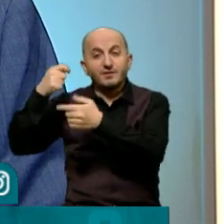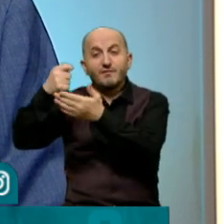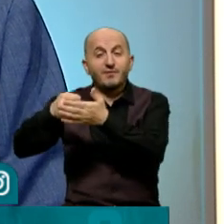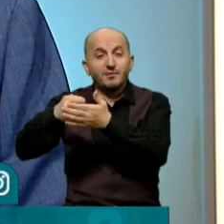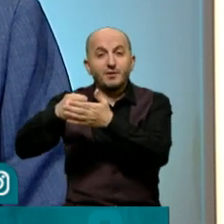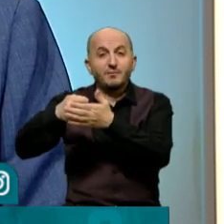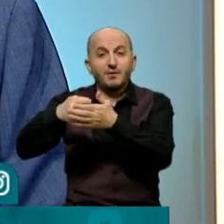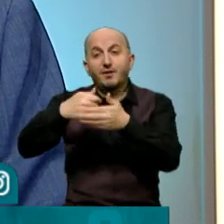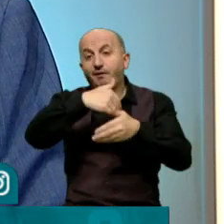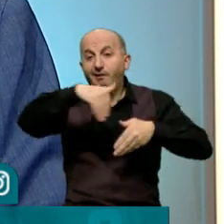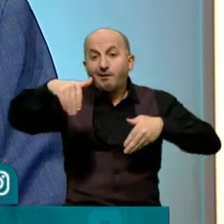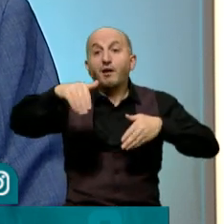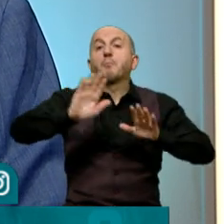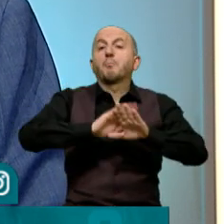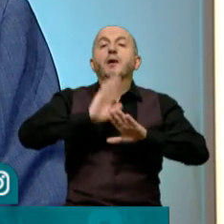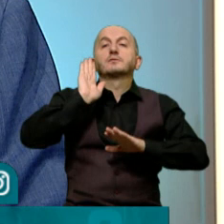bizi müstahni kılmaz.